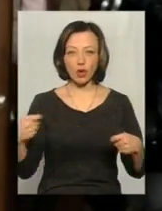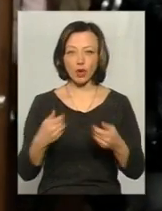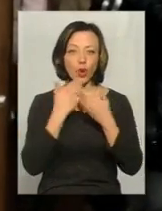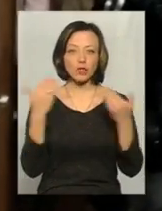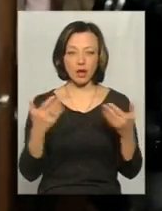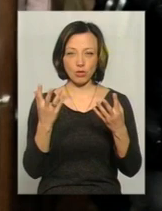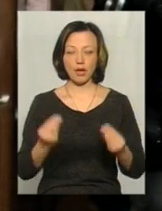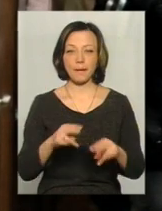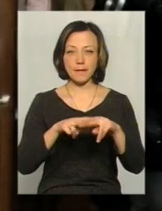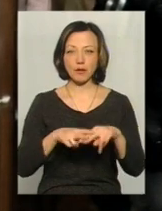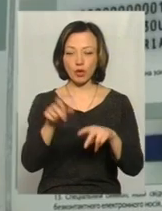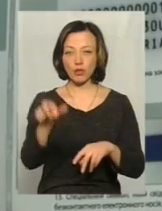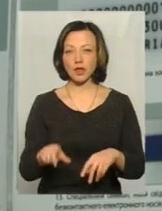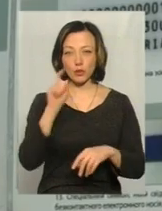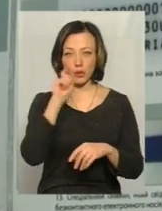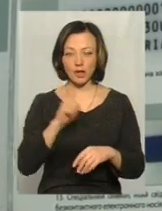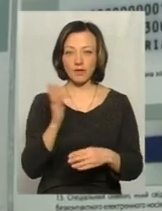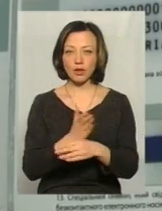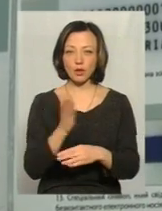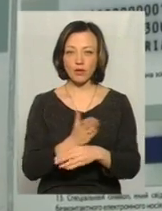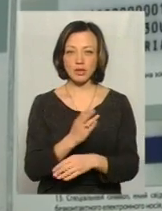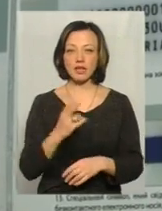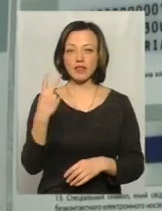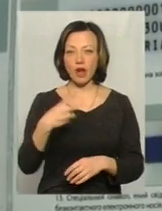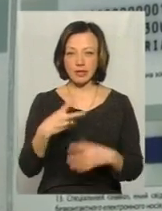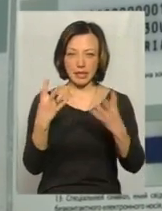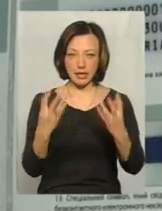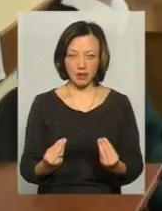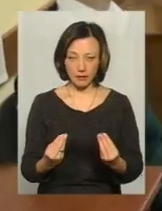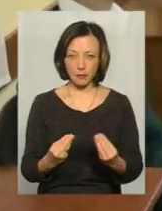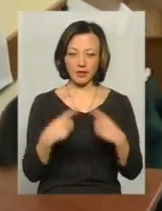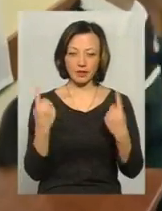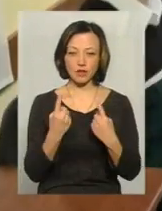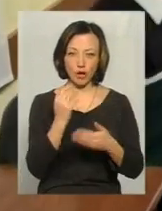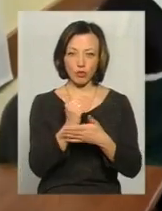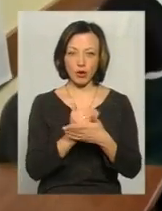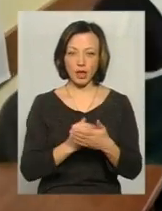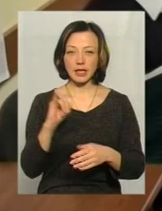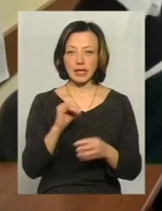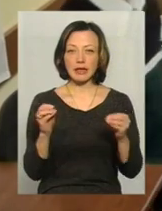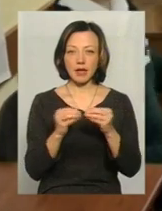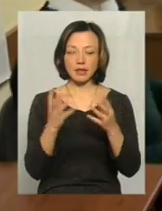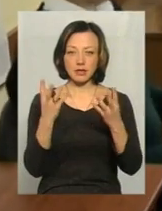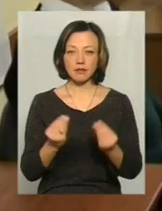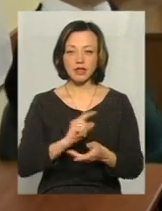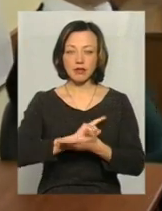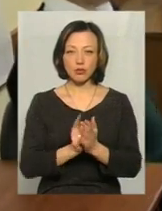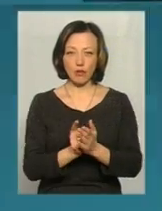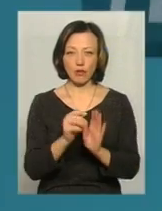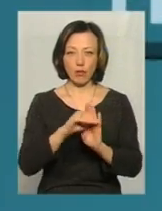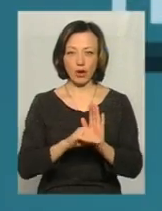останнього. Паспорт громадянина України виготовляють за 20 робочих днів у звичайному порядку і за 10 днів у